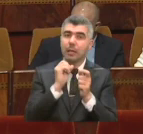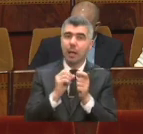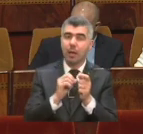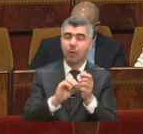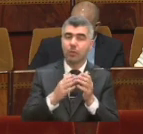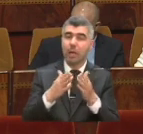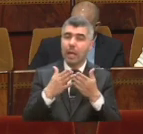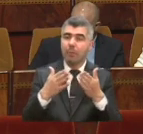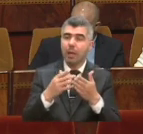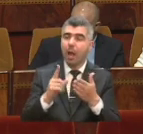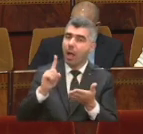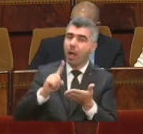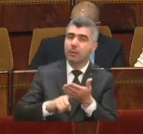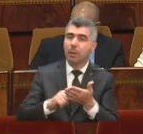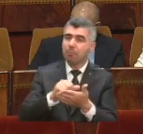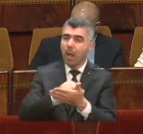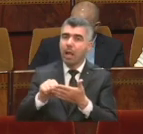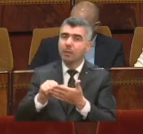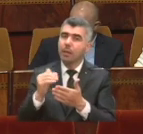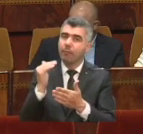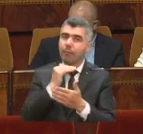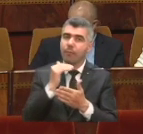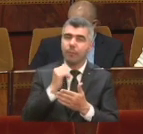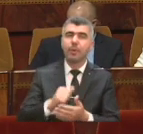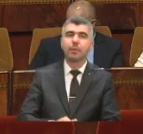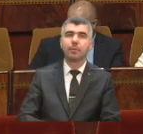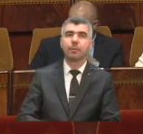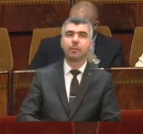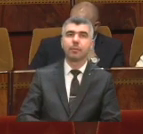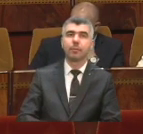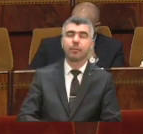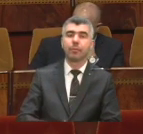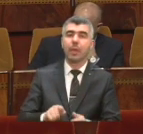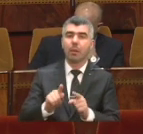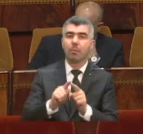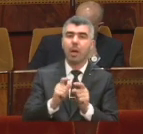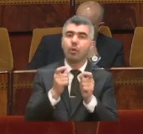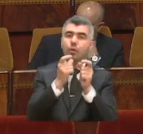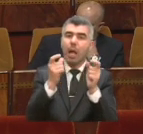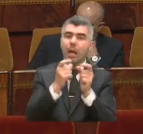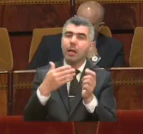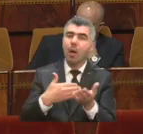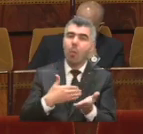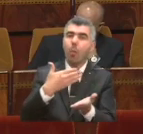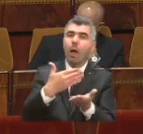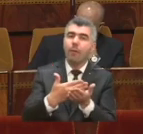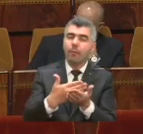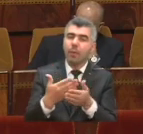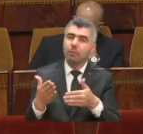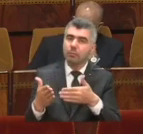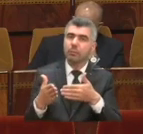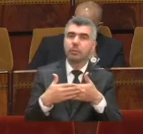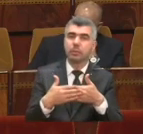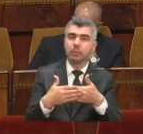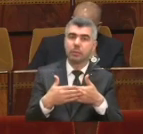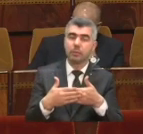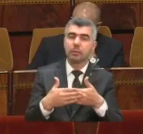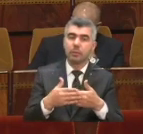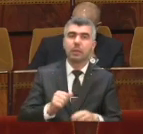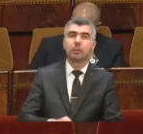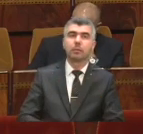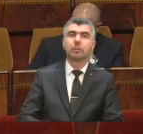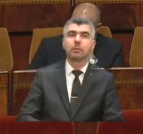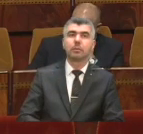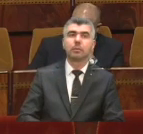جدا، والسيد الوزير بأن شركات تتوقف تتوفى تسد البيبان، وتنعرفوا